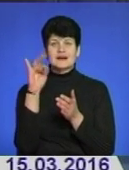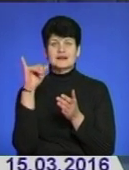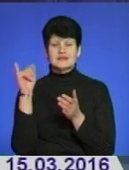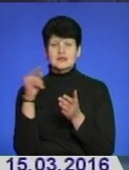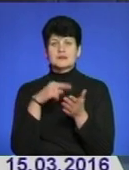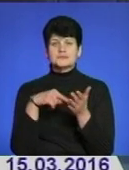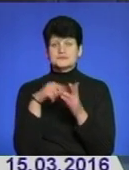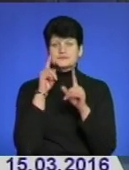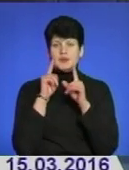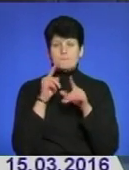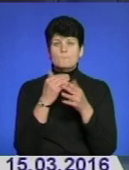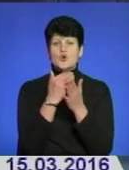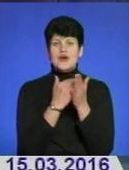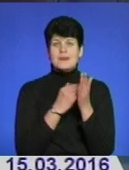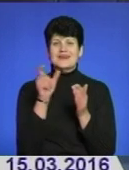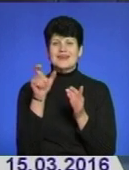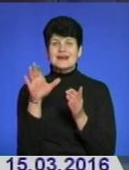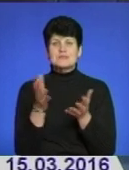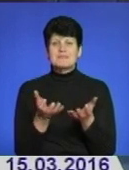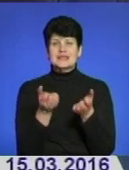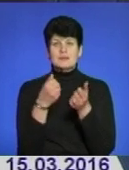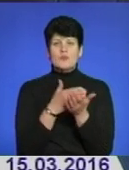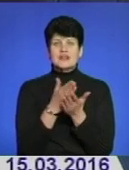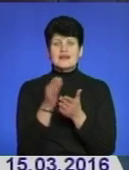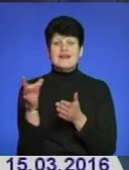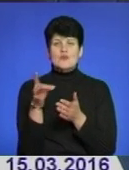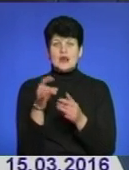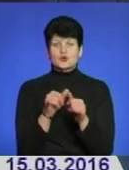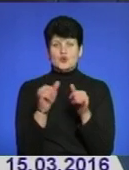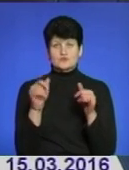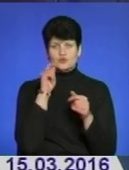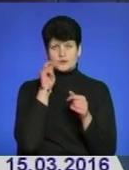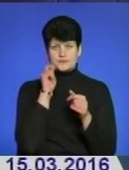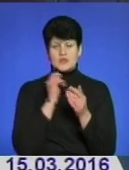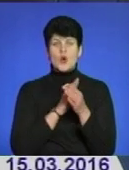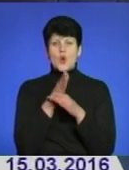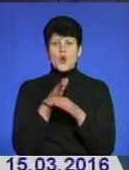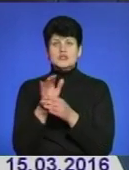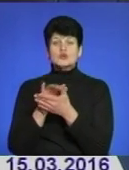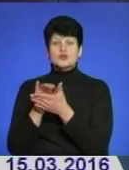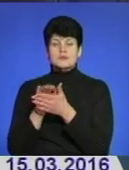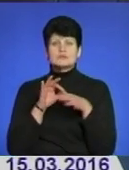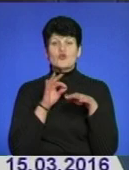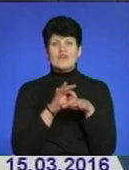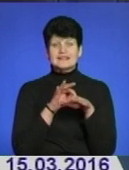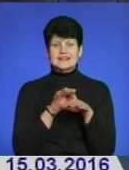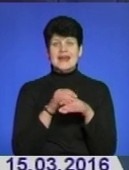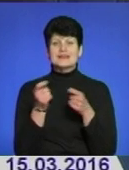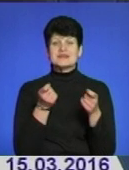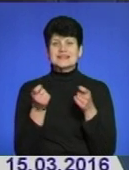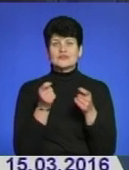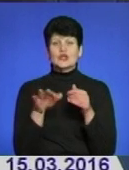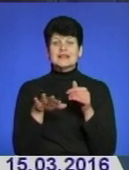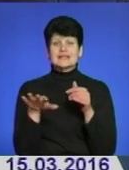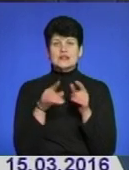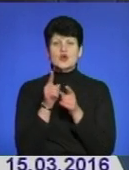муніципалітетів та програми ЄС «Підтримка політики регіонального розвитку в Україні». Гості ознайомилися з проведенням адміністративно-територіальної реформи в